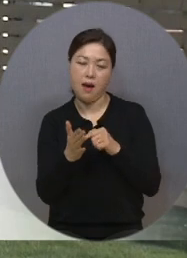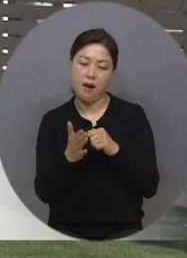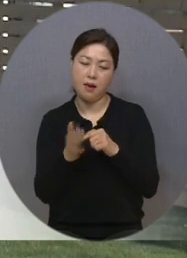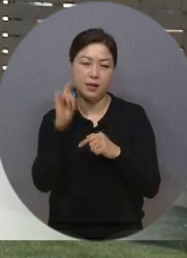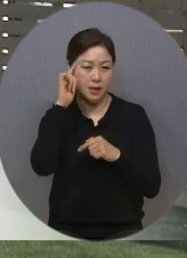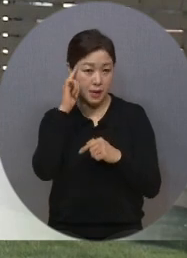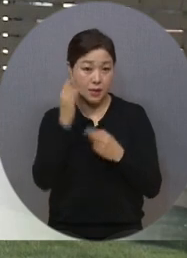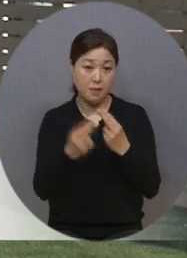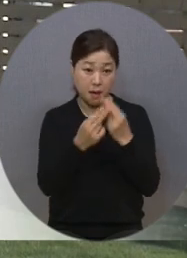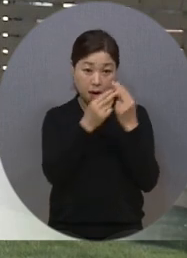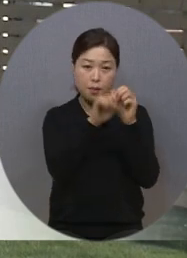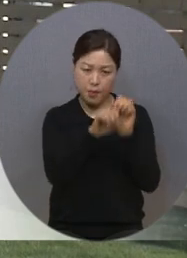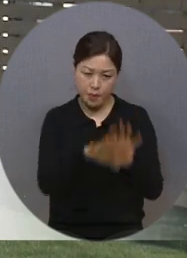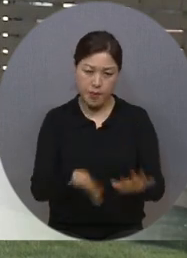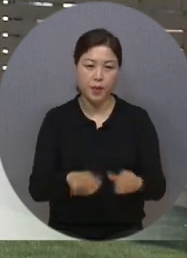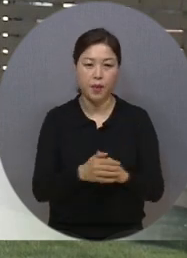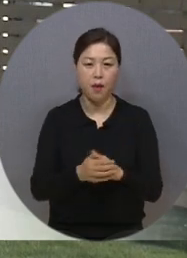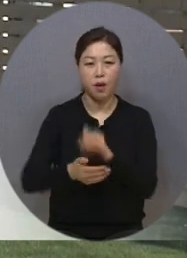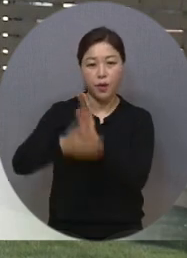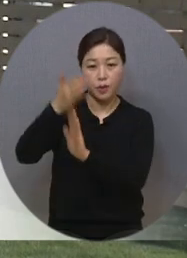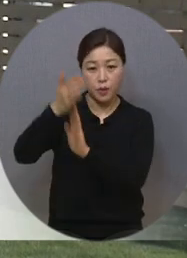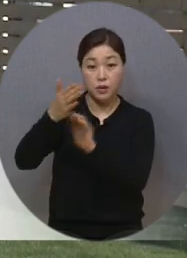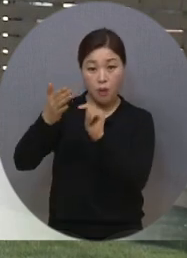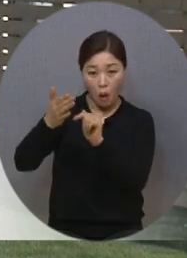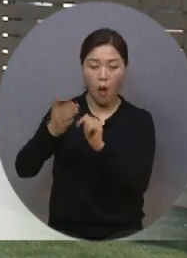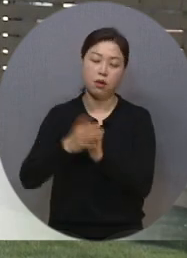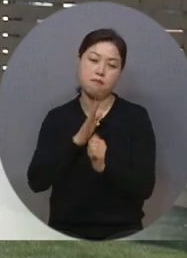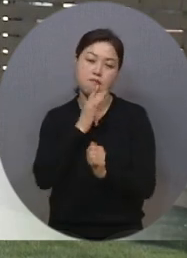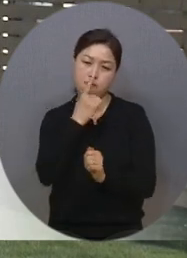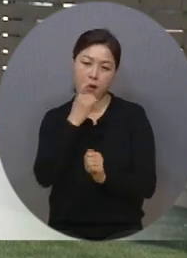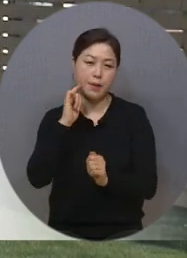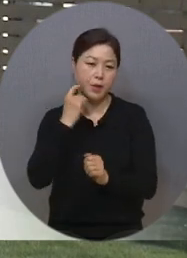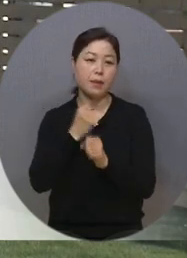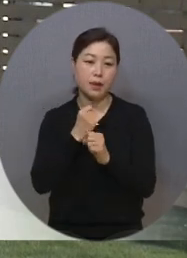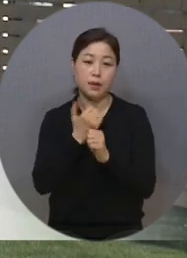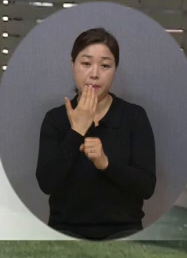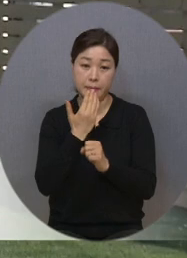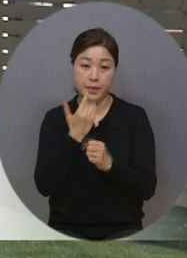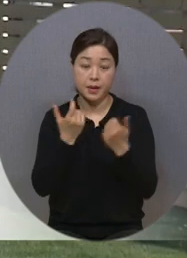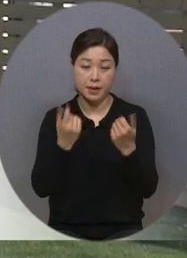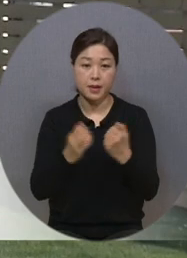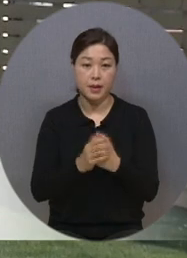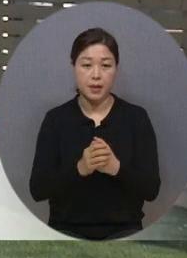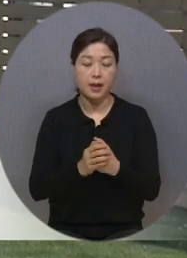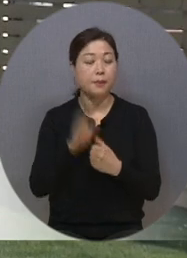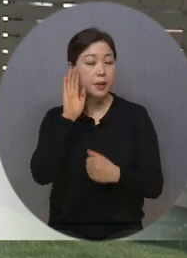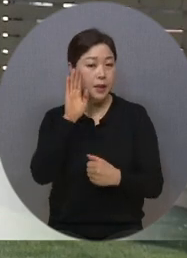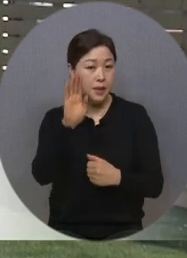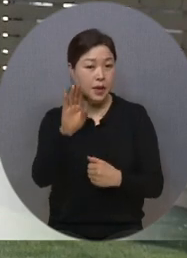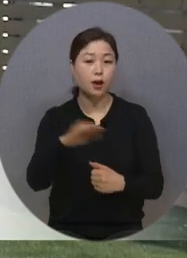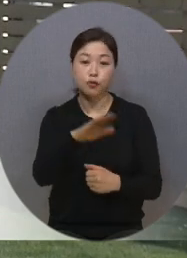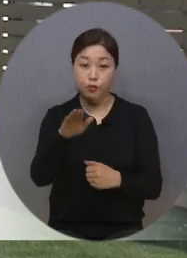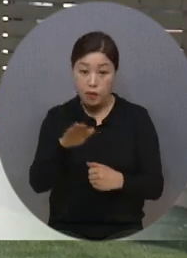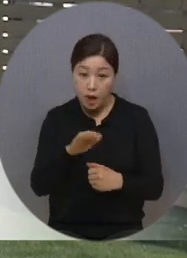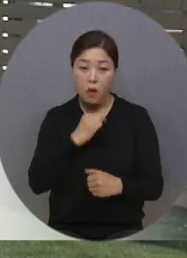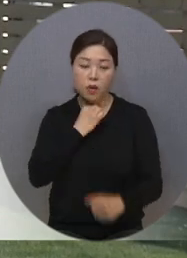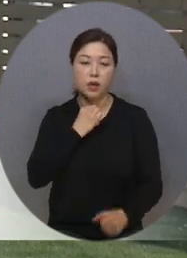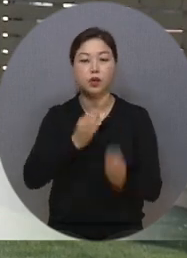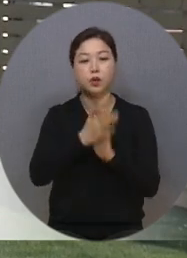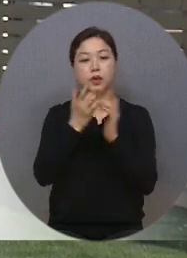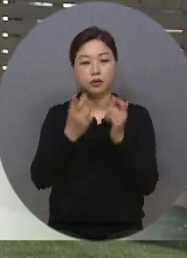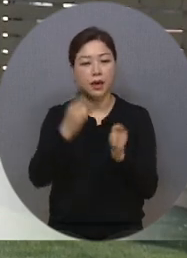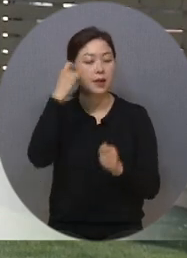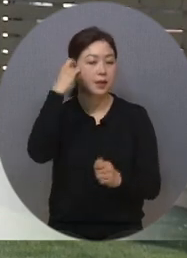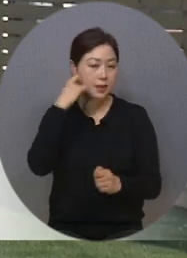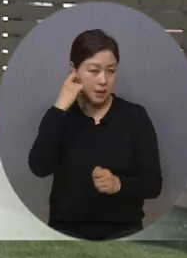가시고 또 도시는 이렇게 만들 수 있겠구나. 이런 게 우리가 미래에 볼 도시구나. 이런 걸 느끼고